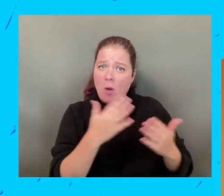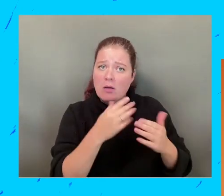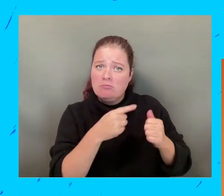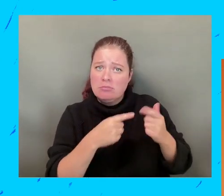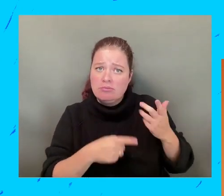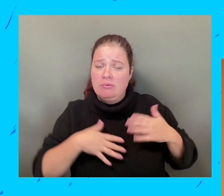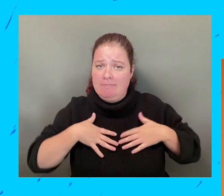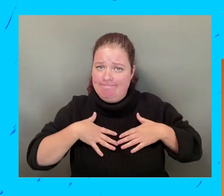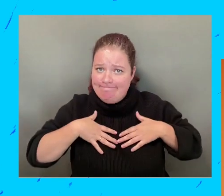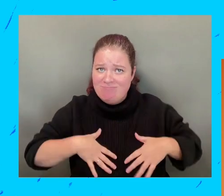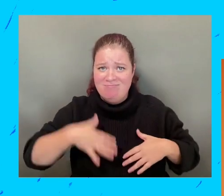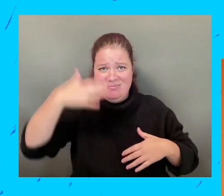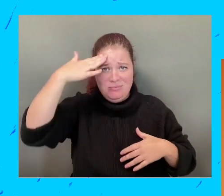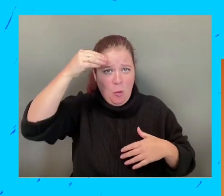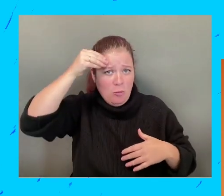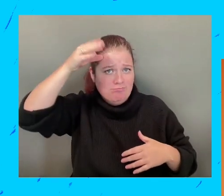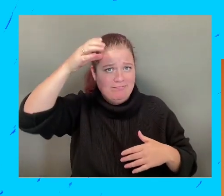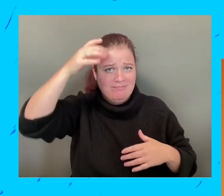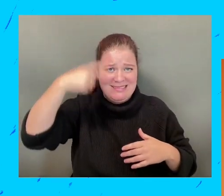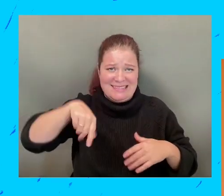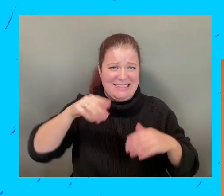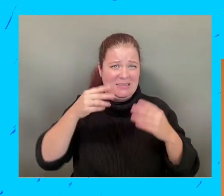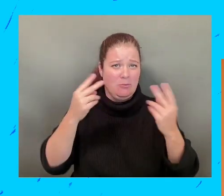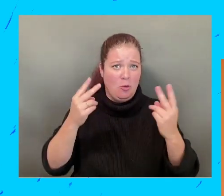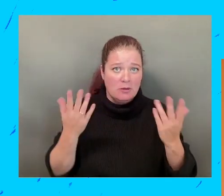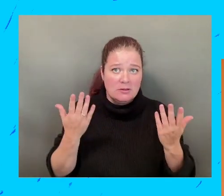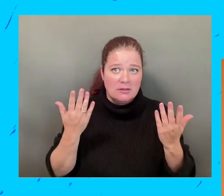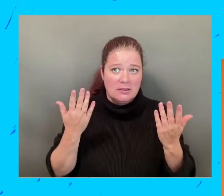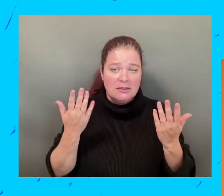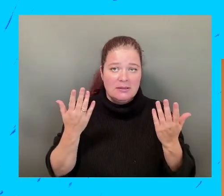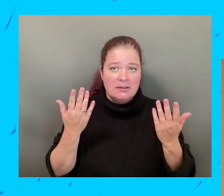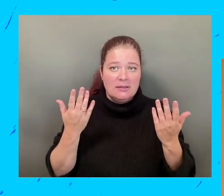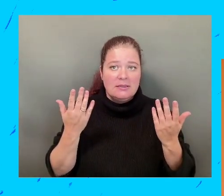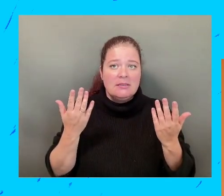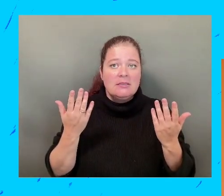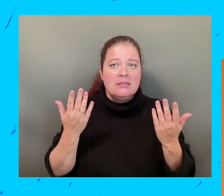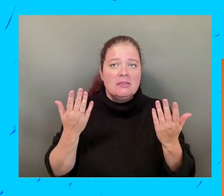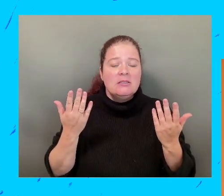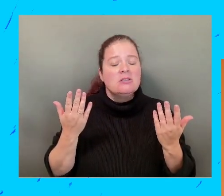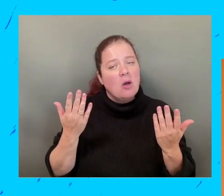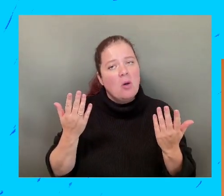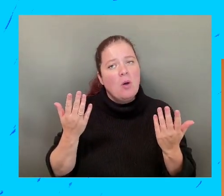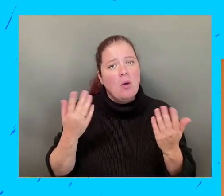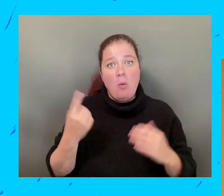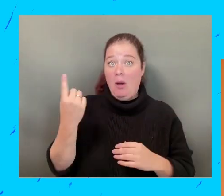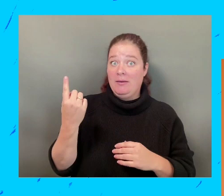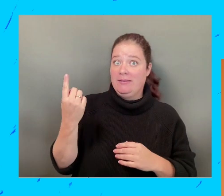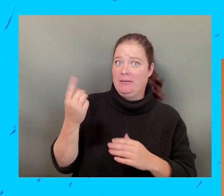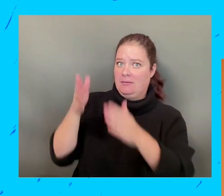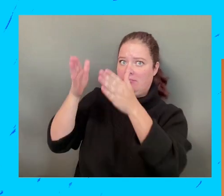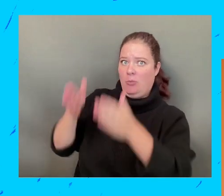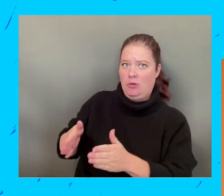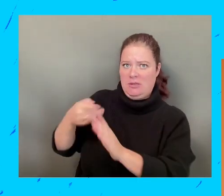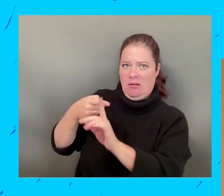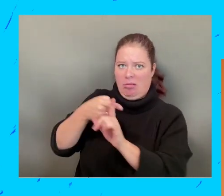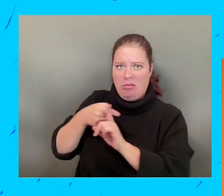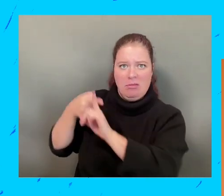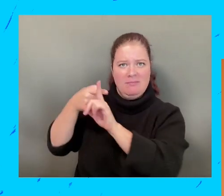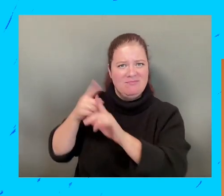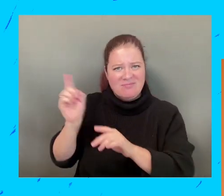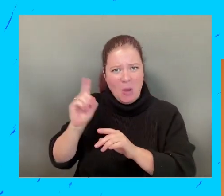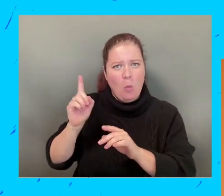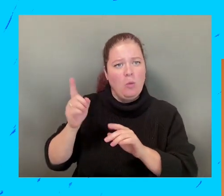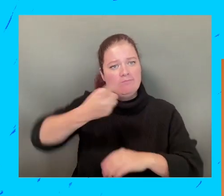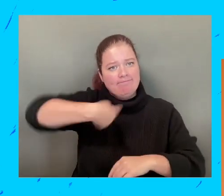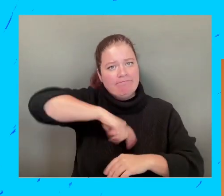droits parce que ce sont les premiers responsables de cette éducation. Donc,